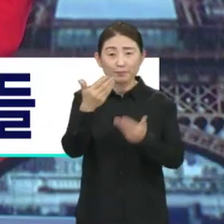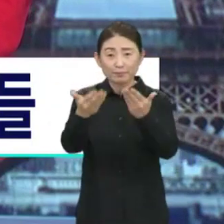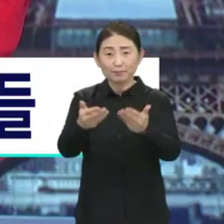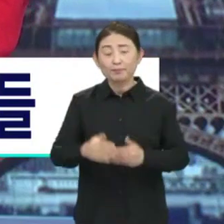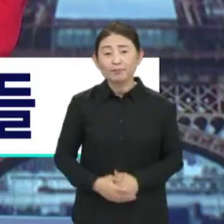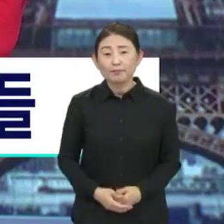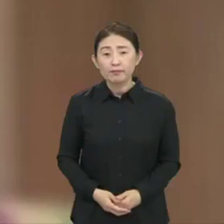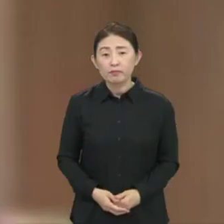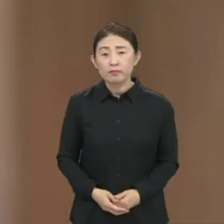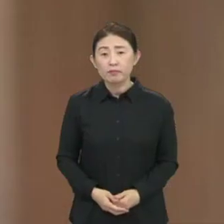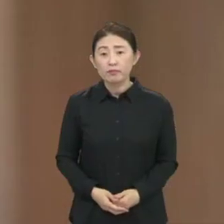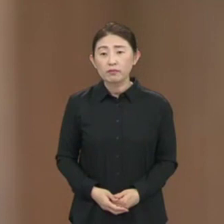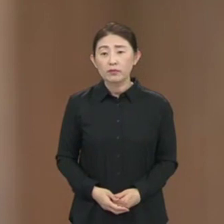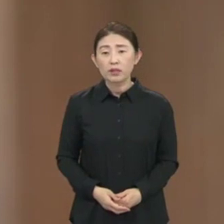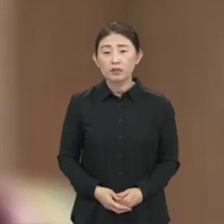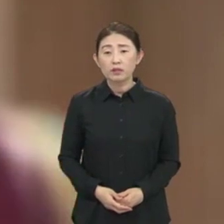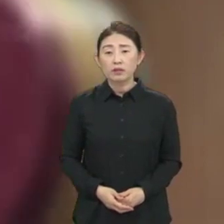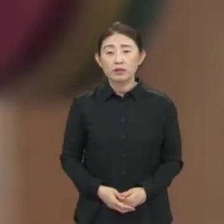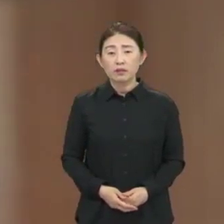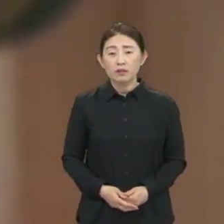소개합니다.